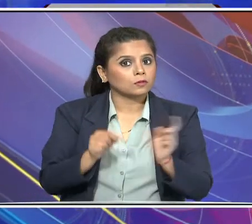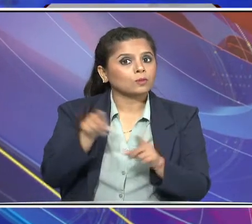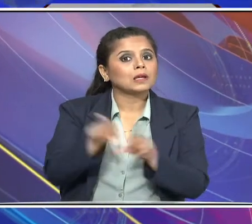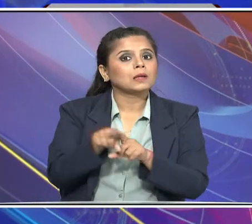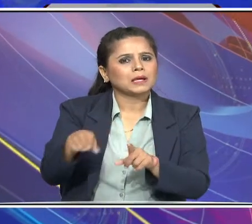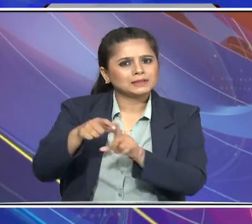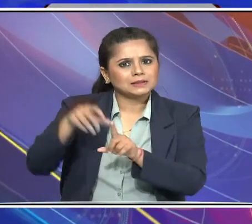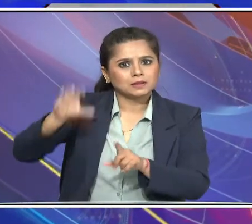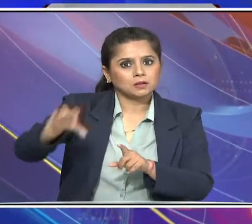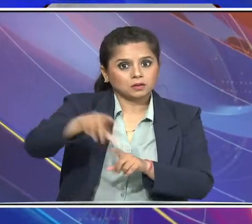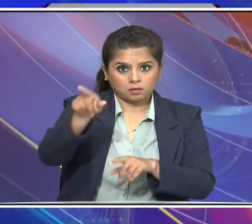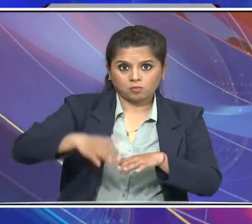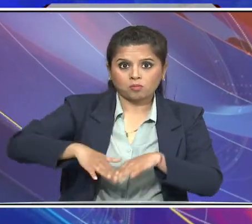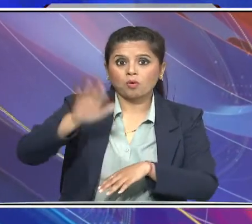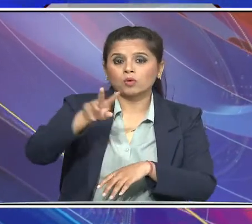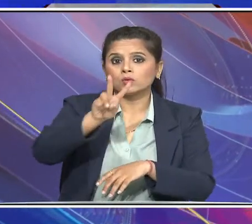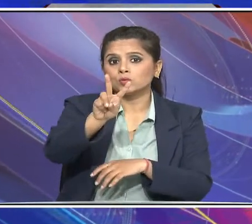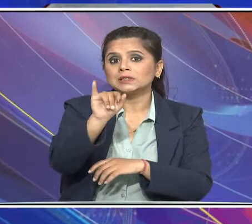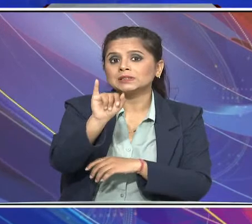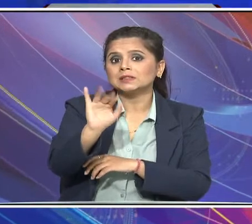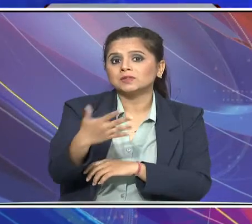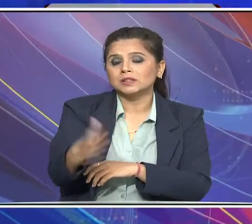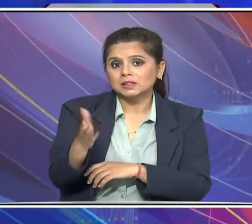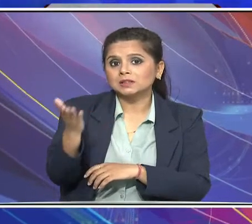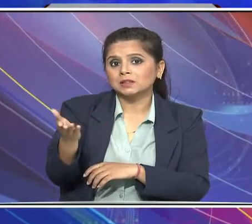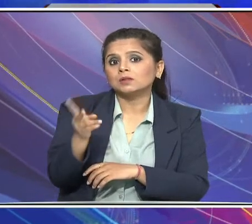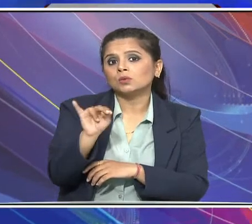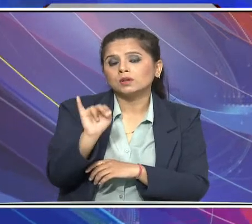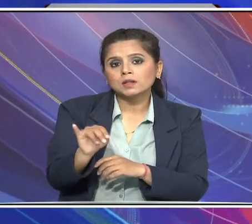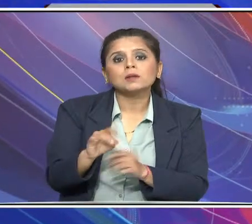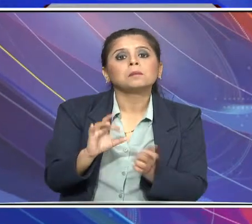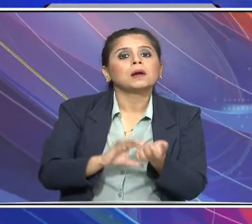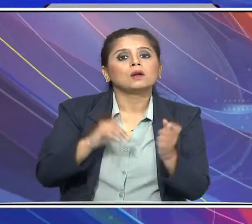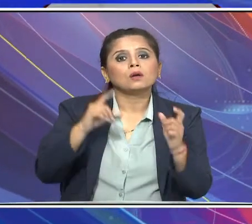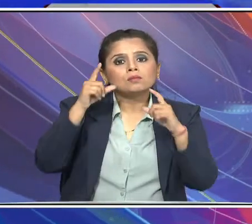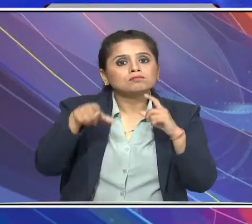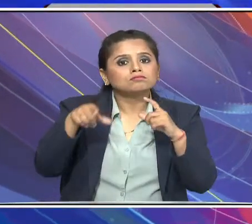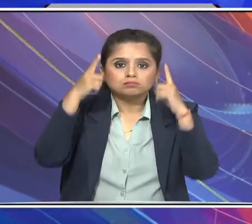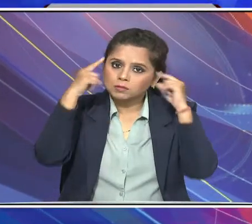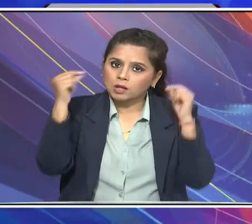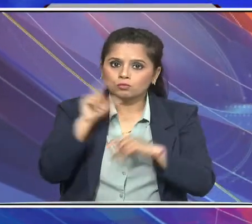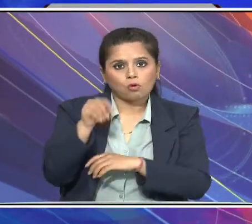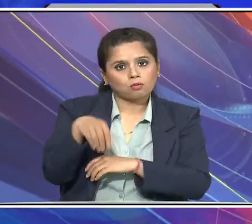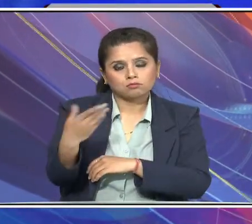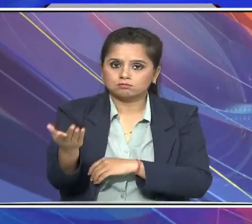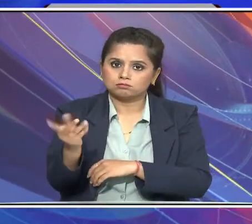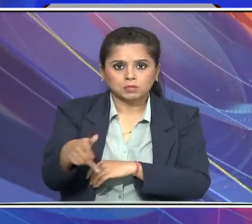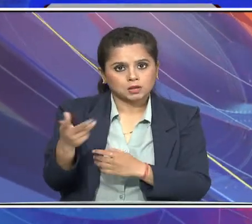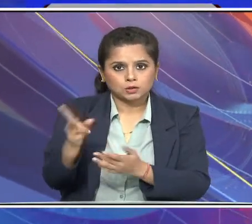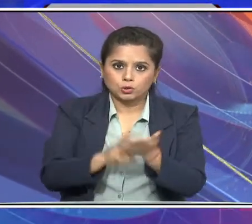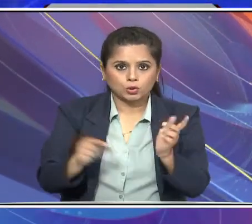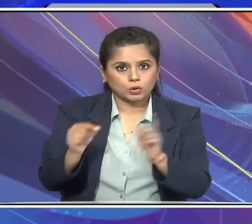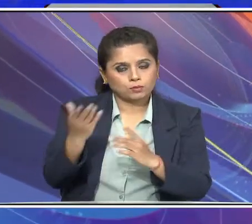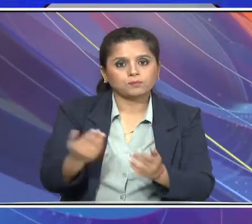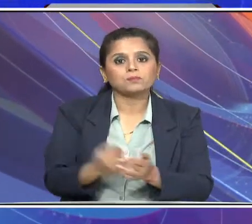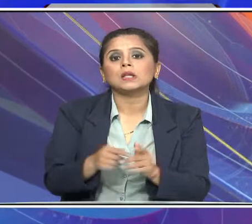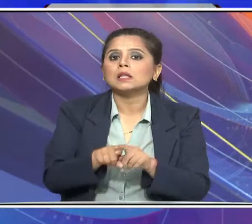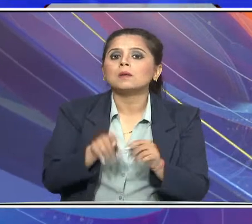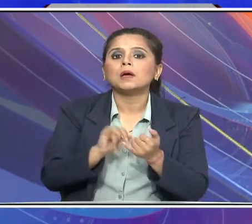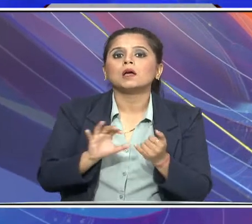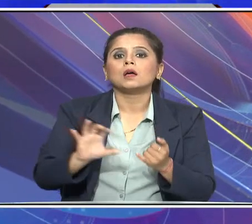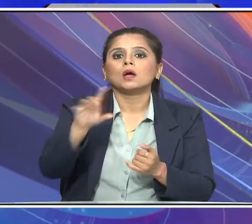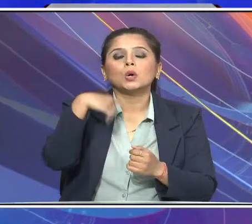सभी जिला में उन्होंने तो ज्यादा कर दिया 26 कर दिया तो 26 मेडिकल कॉलेज नर्सिंग कॉलेज मिलेगी वैसे जी स्टेट ने